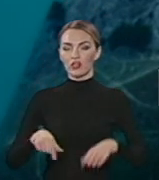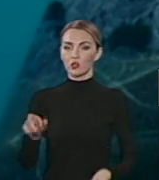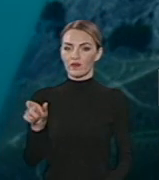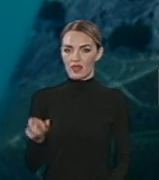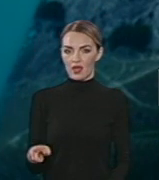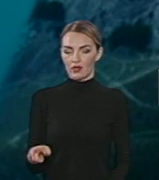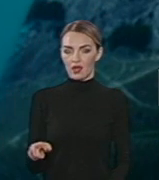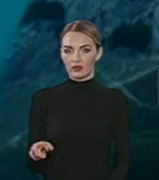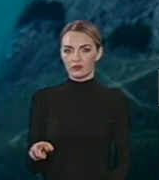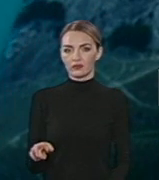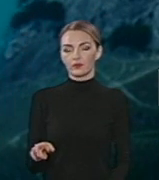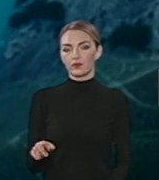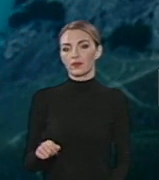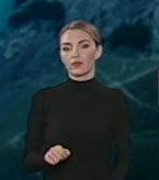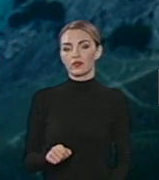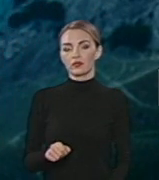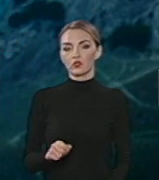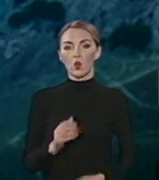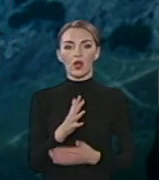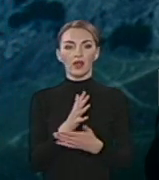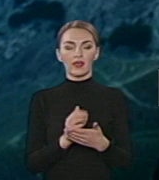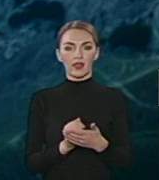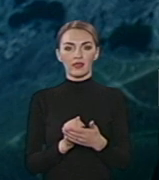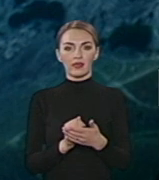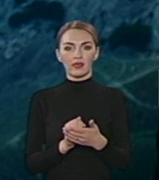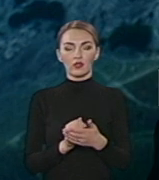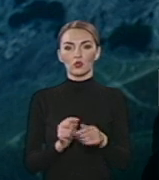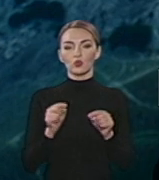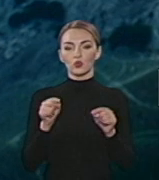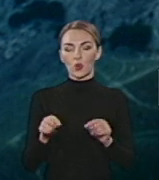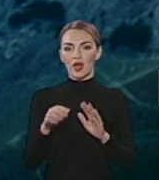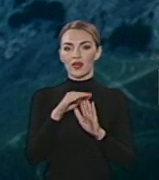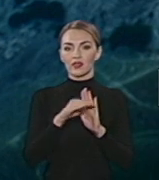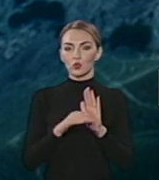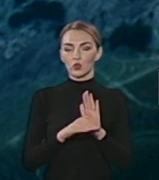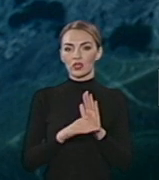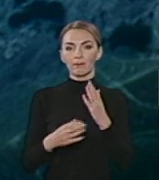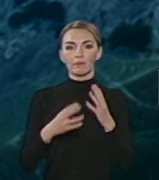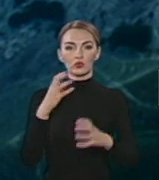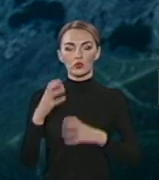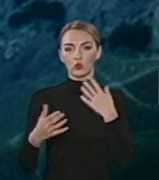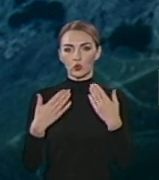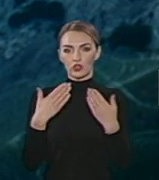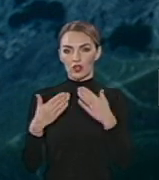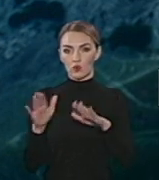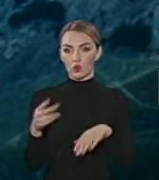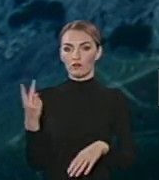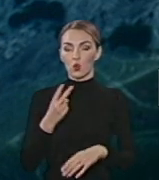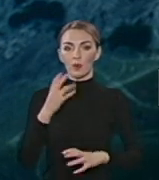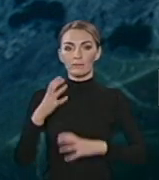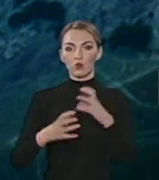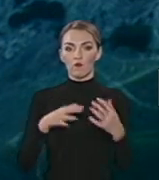человека, декларируя сохранение той архитектуры международных отношений, которая сложилась после Второй мировой